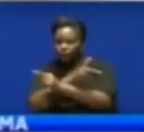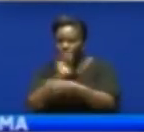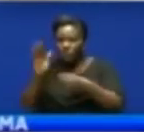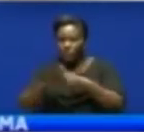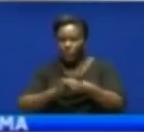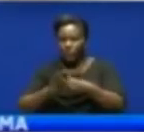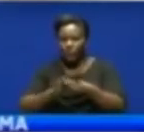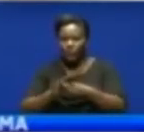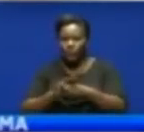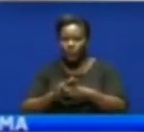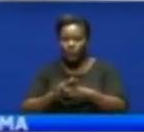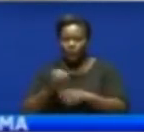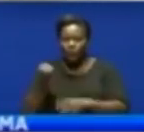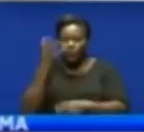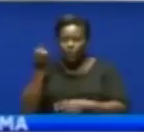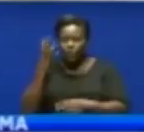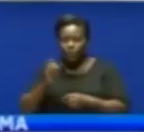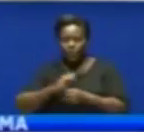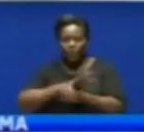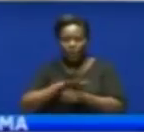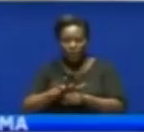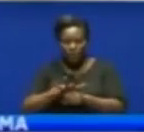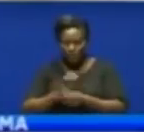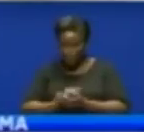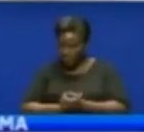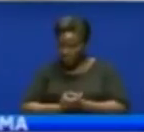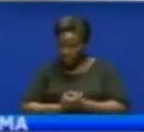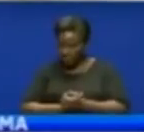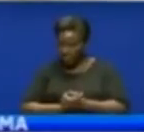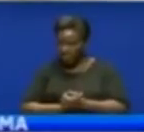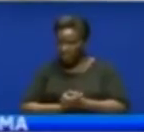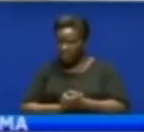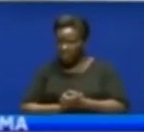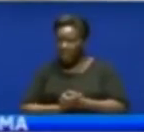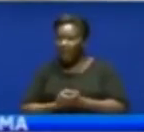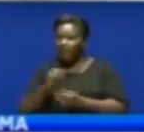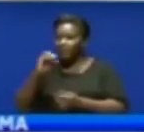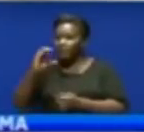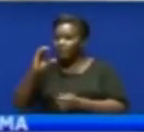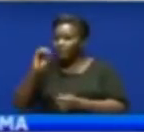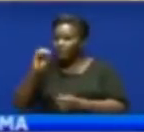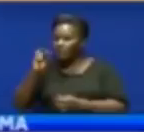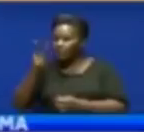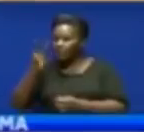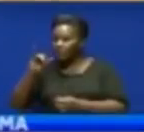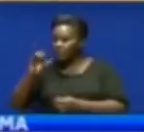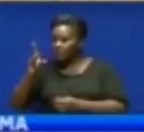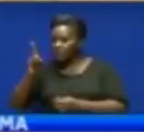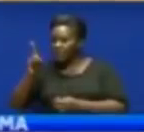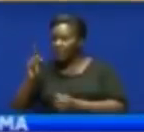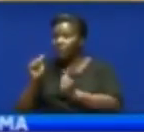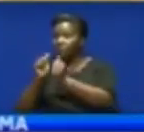ugonjwa wa homa ya mapafu unaosababishwa na virusi vya corona COVID-19 unaofanywa na baadhi ya watu